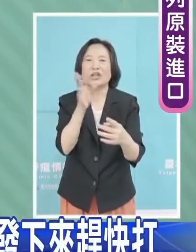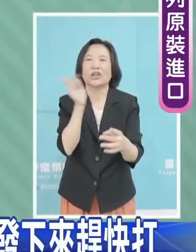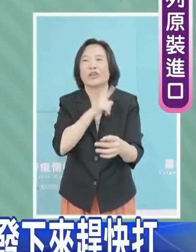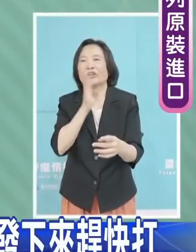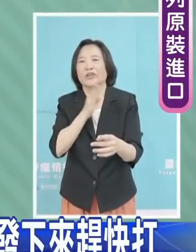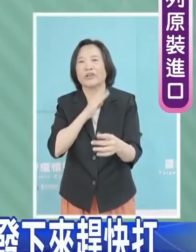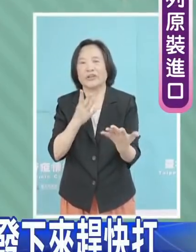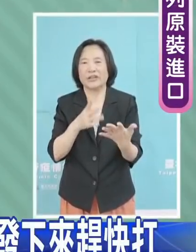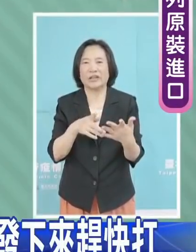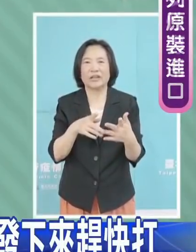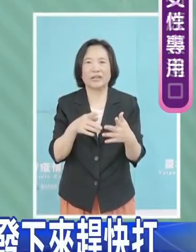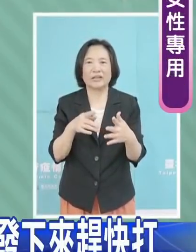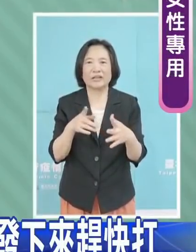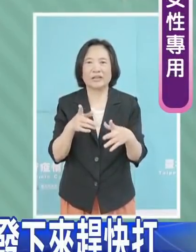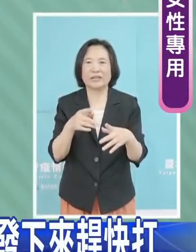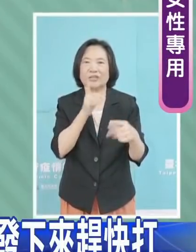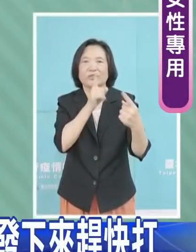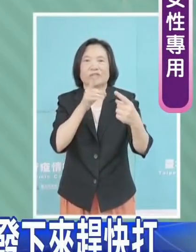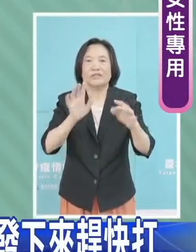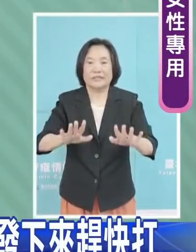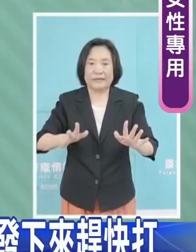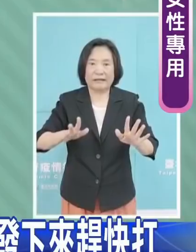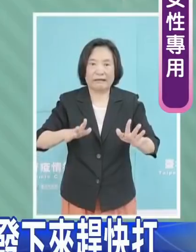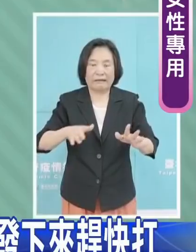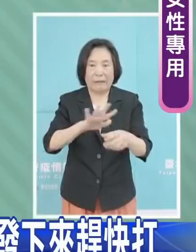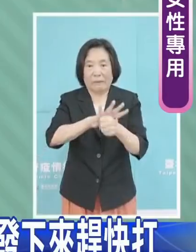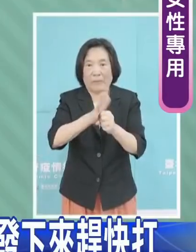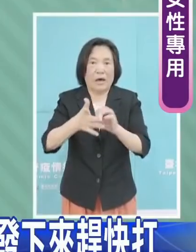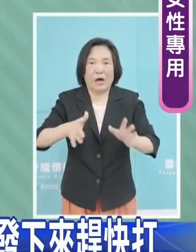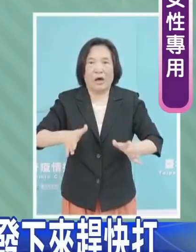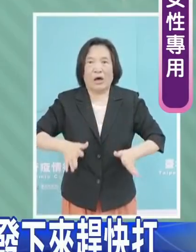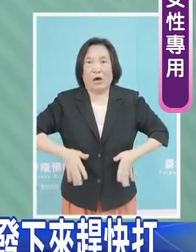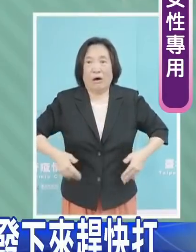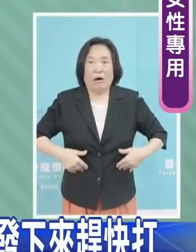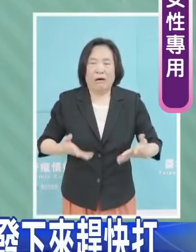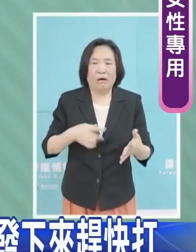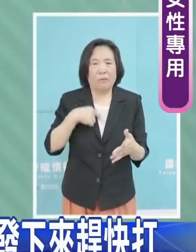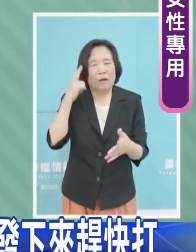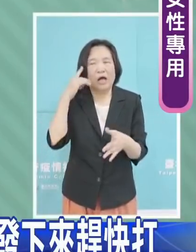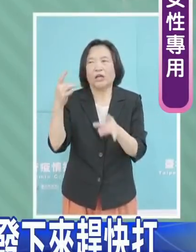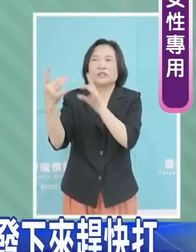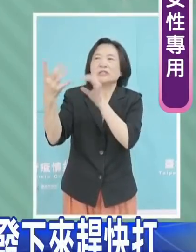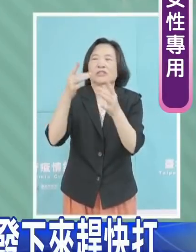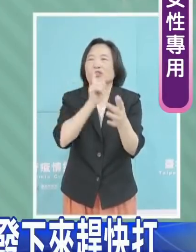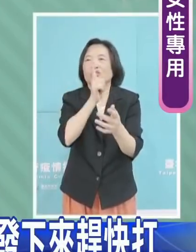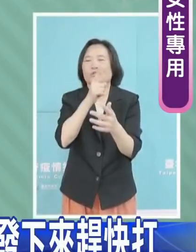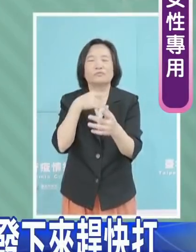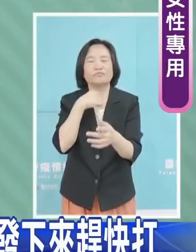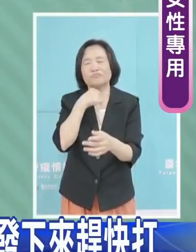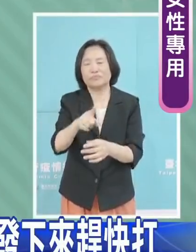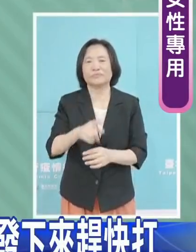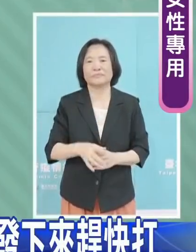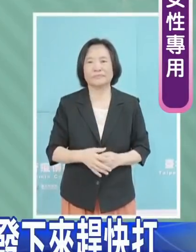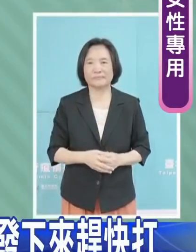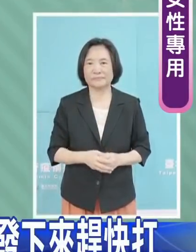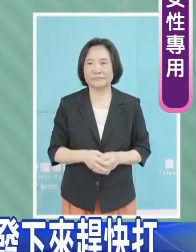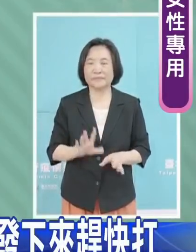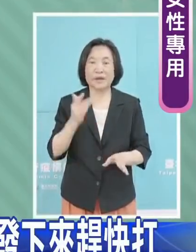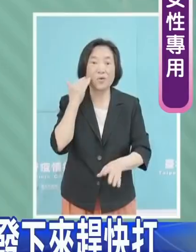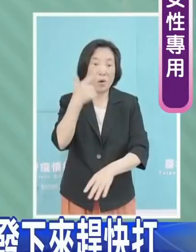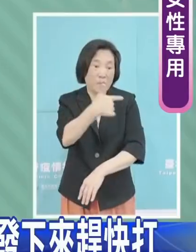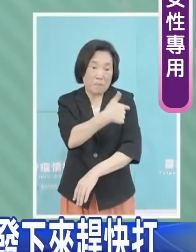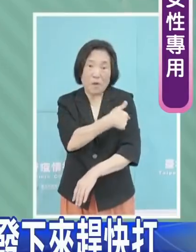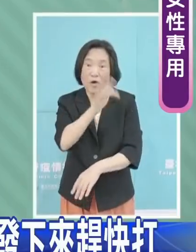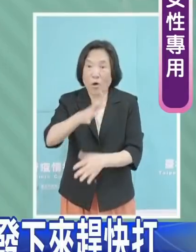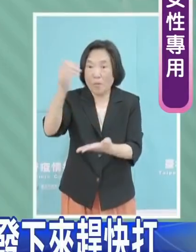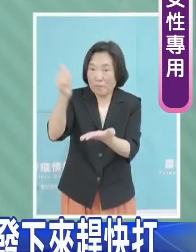吗？现在战况还紧急，你知道没有心情去跟你们打那些口水战。我倒觉得哦，疫苗既然有一些到手的，